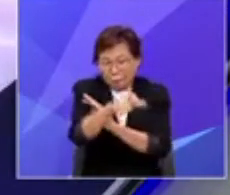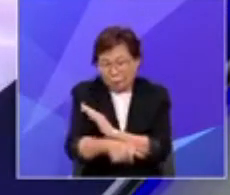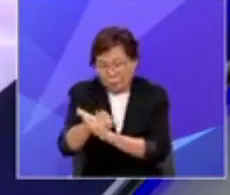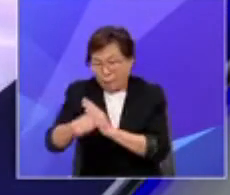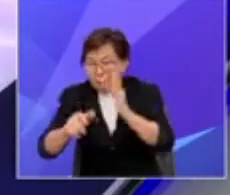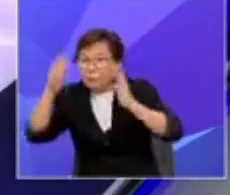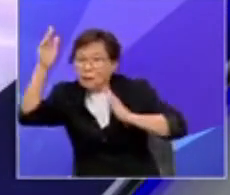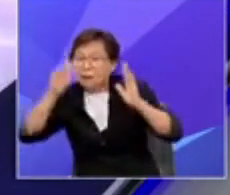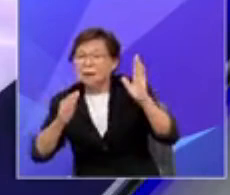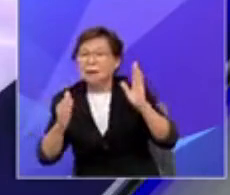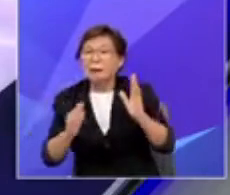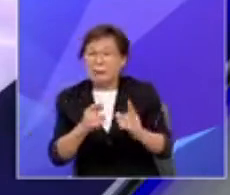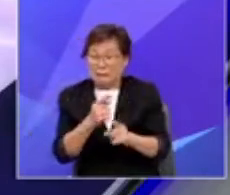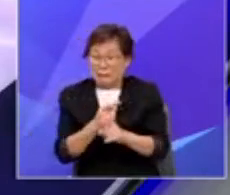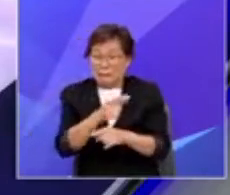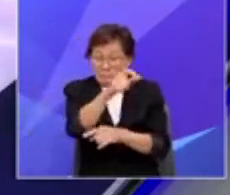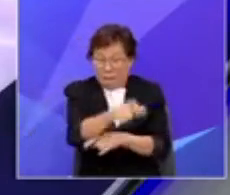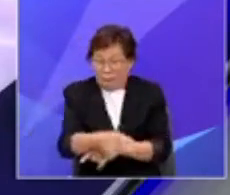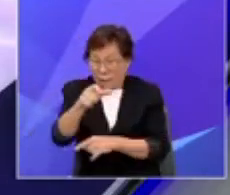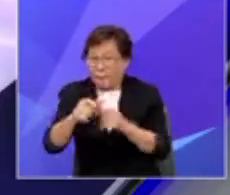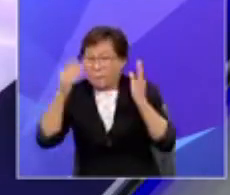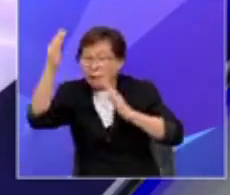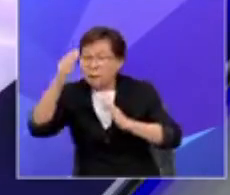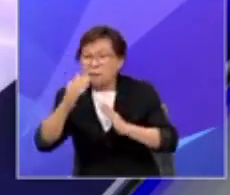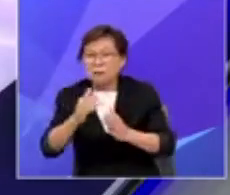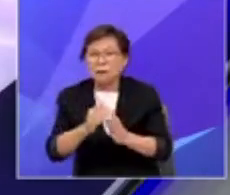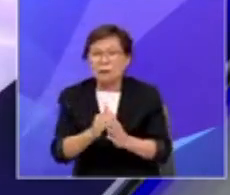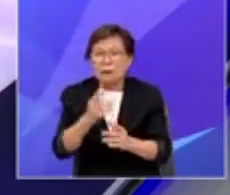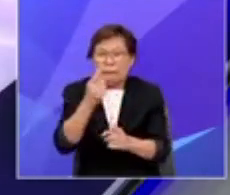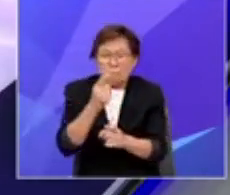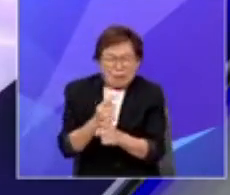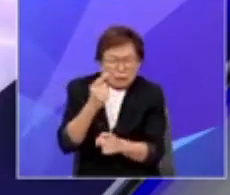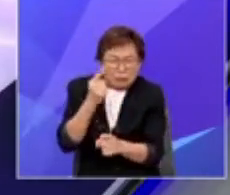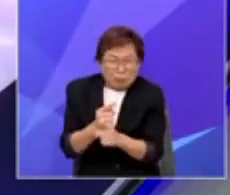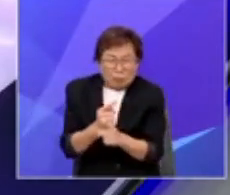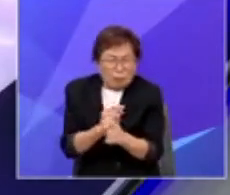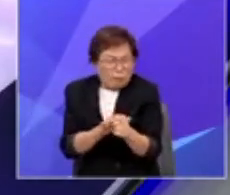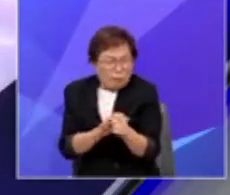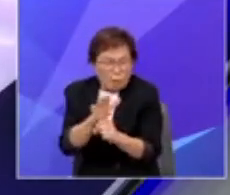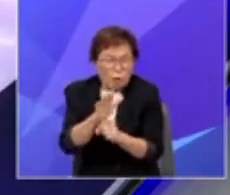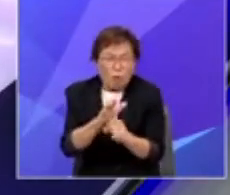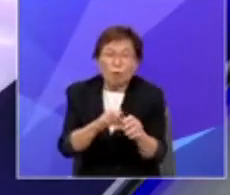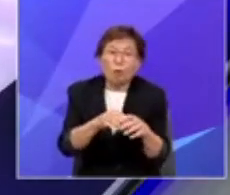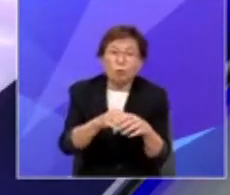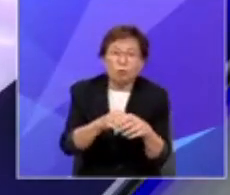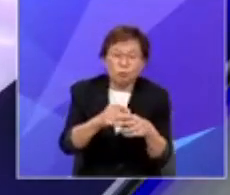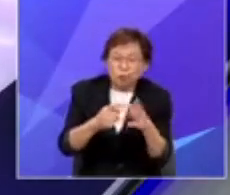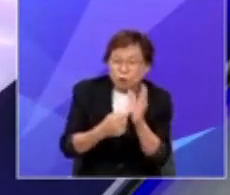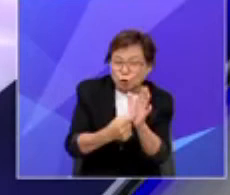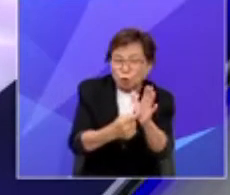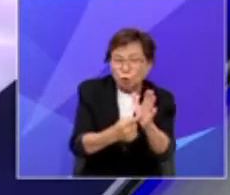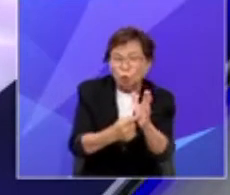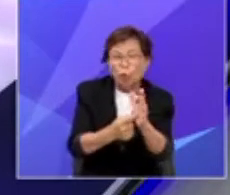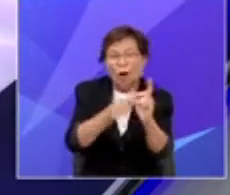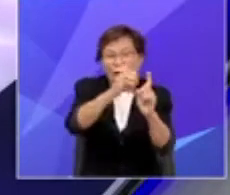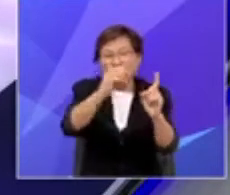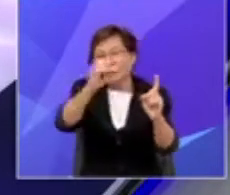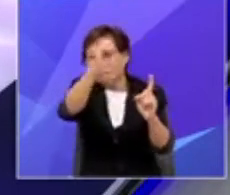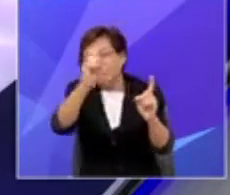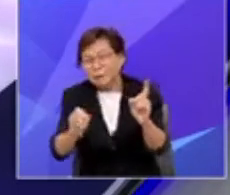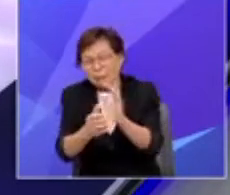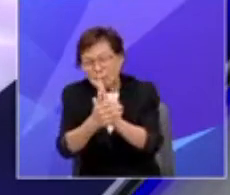supaya mereka dapat betul-betul dengan izin anlis dia full potensial memamng